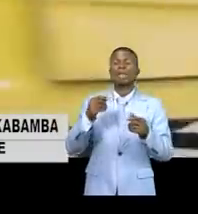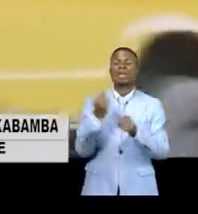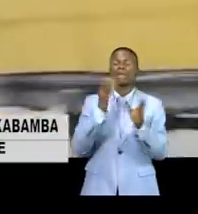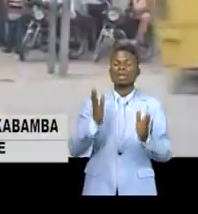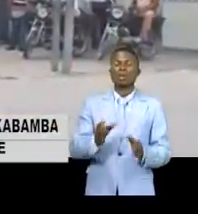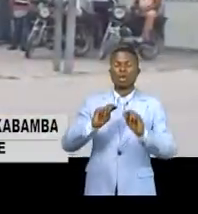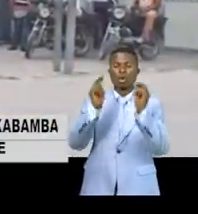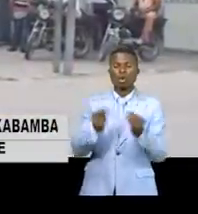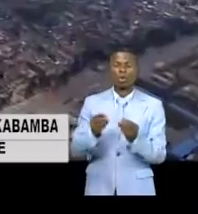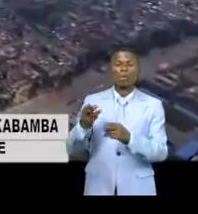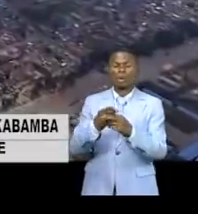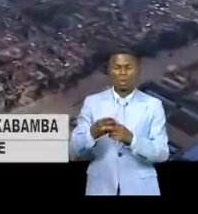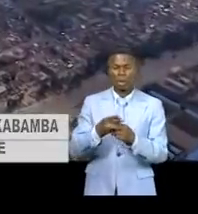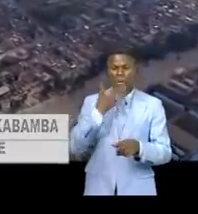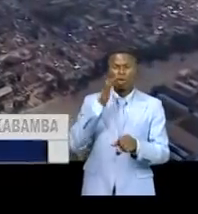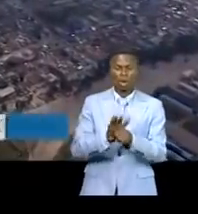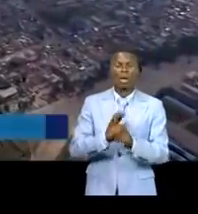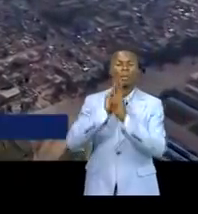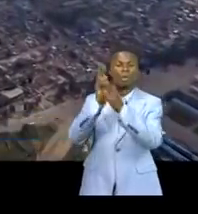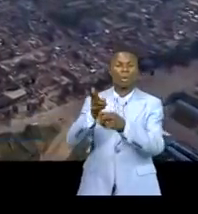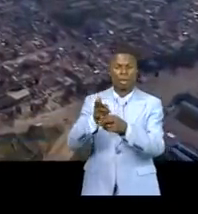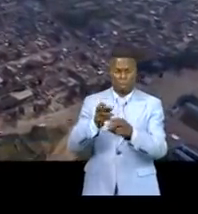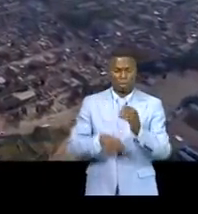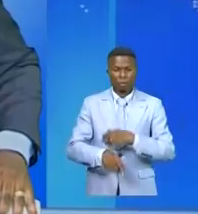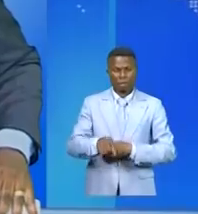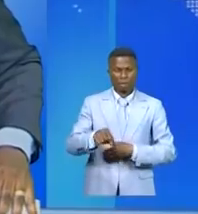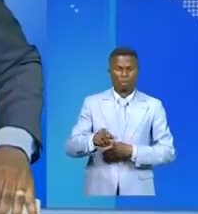organe de contrôle a promis sa réaction incessamment.